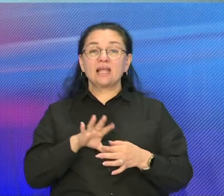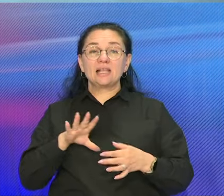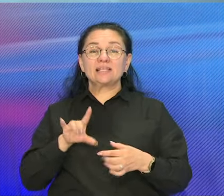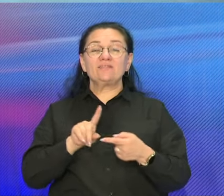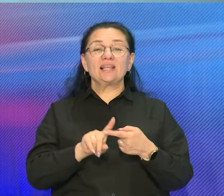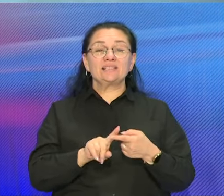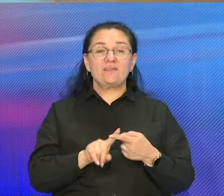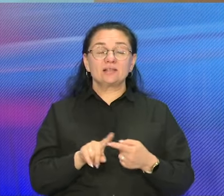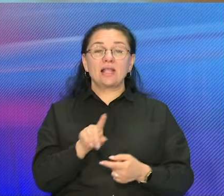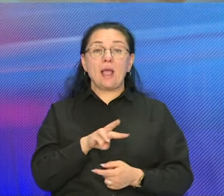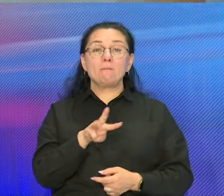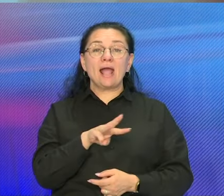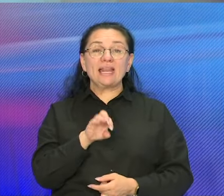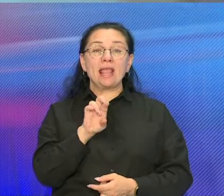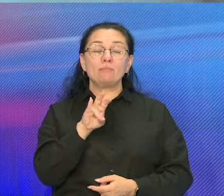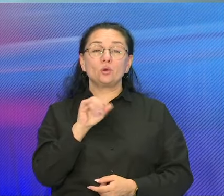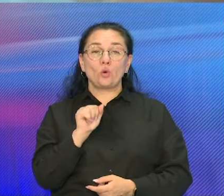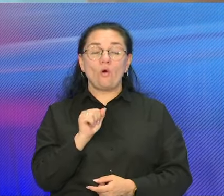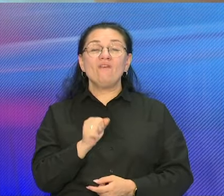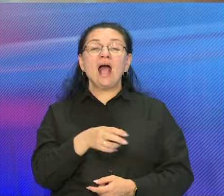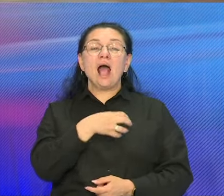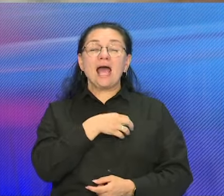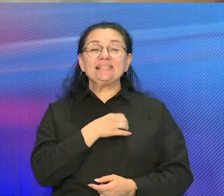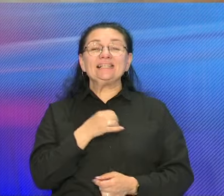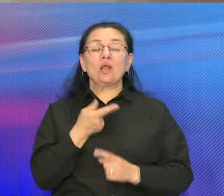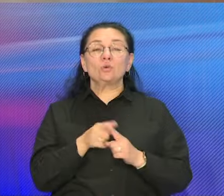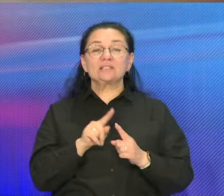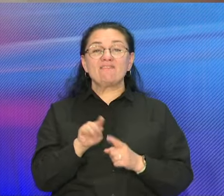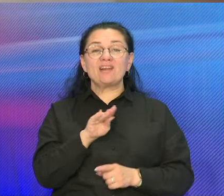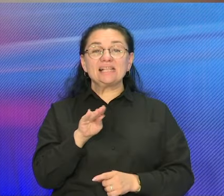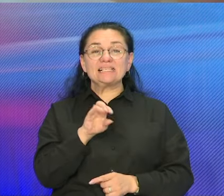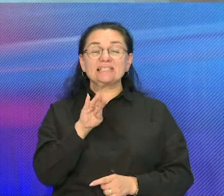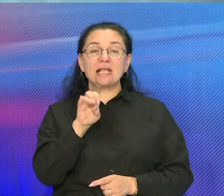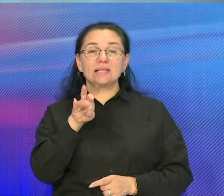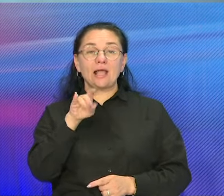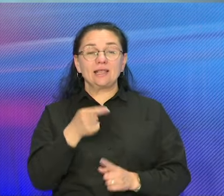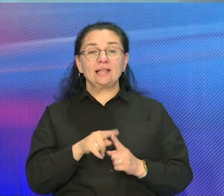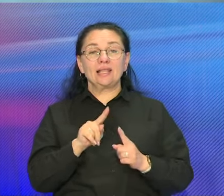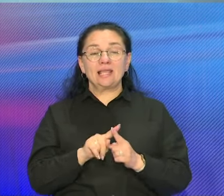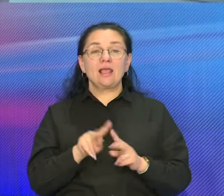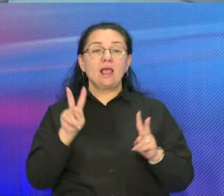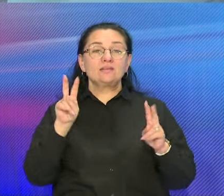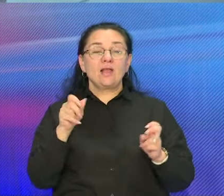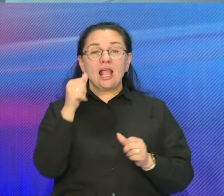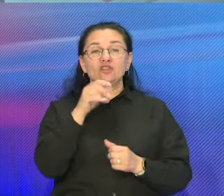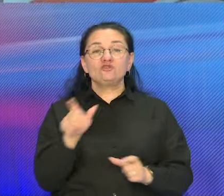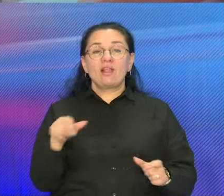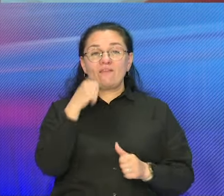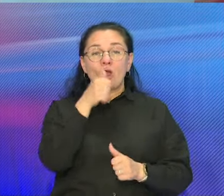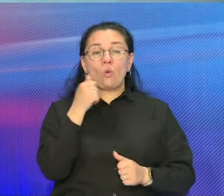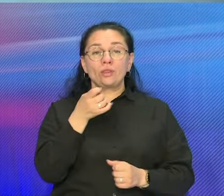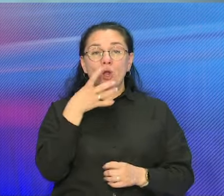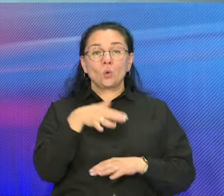Марии Бироковой Арденоносцы знака Пашаны Франциска Скарыны уладальницы гонорового звания Человек года Гродзенщины